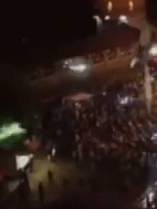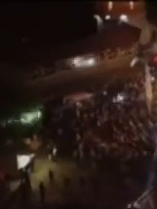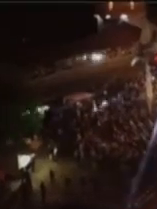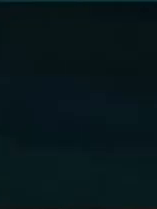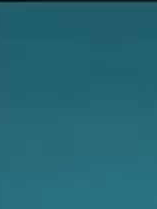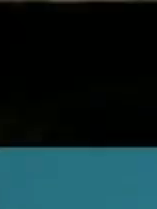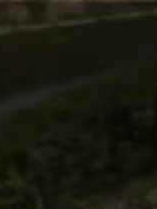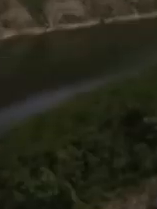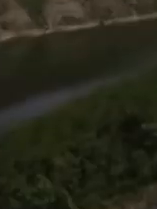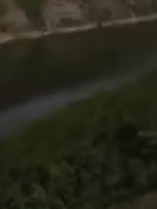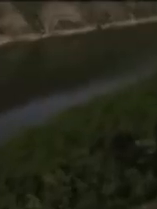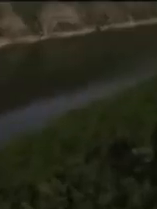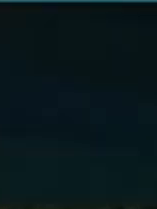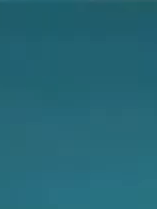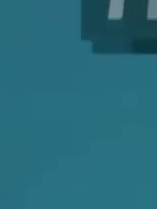Музика